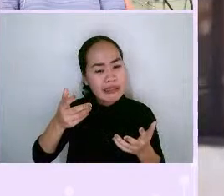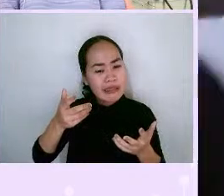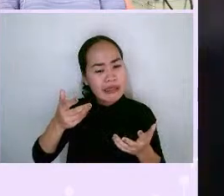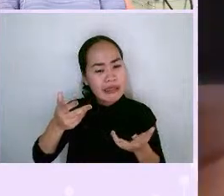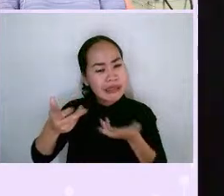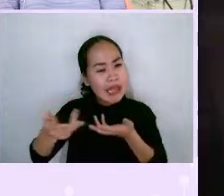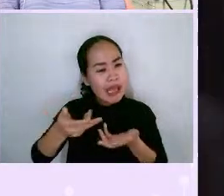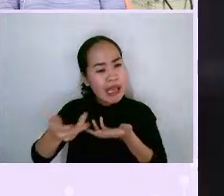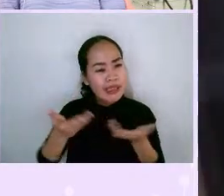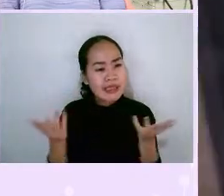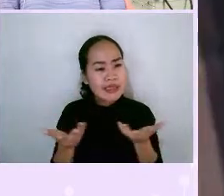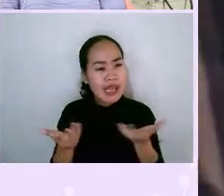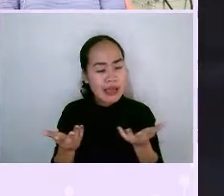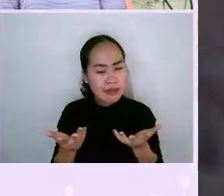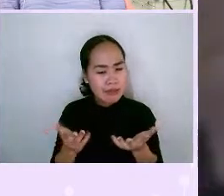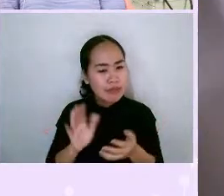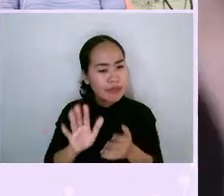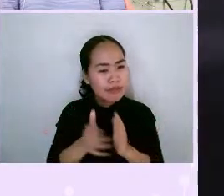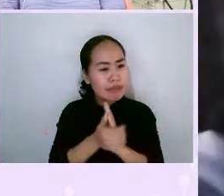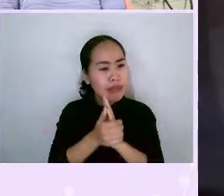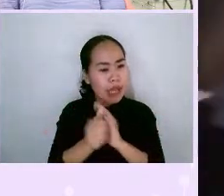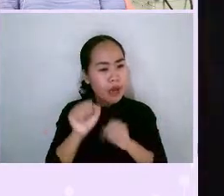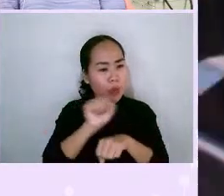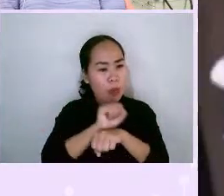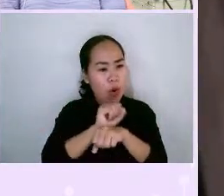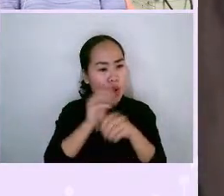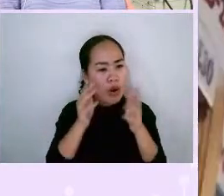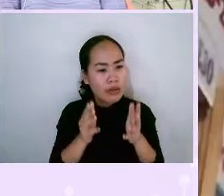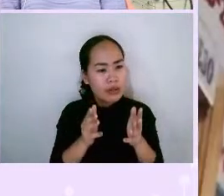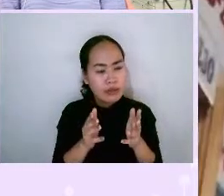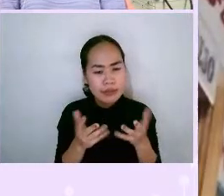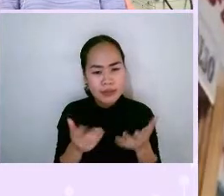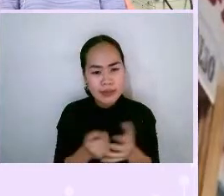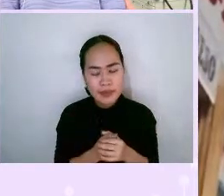engage skilled workers.